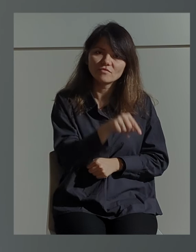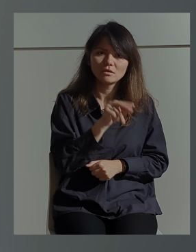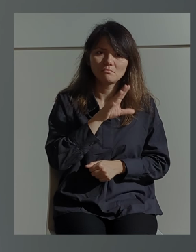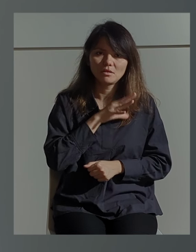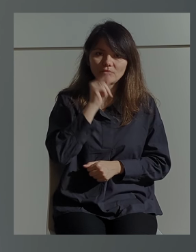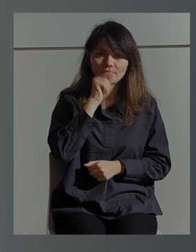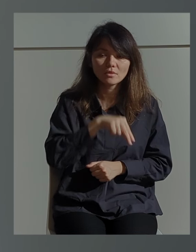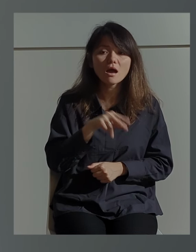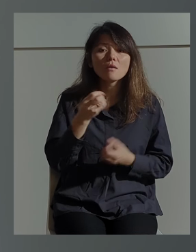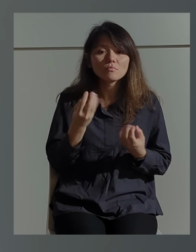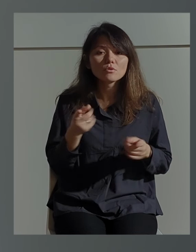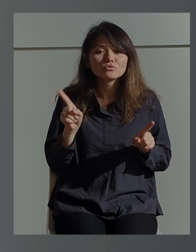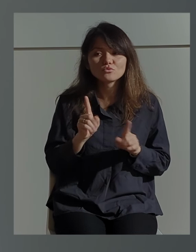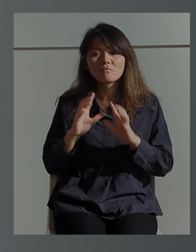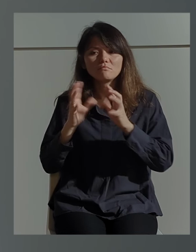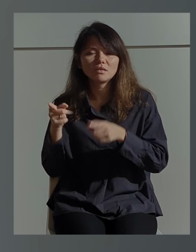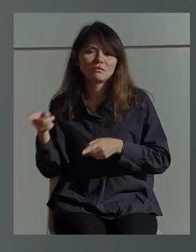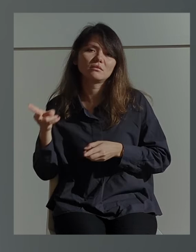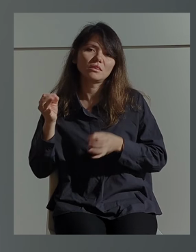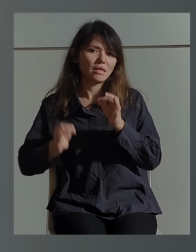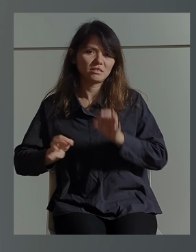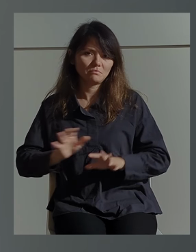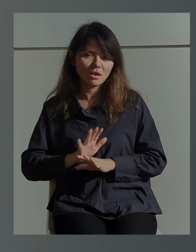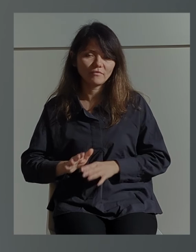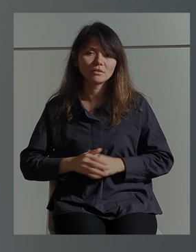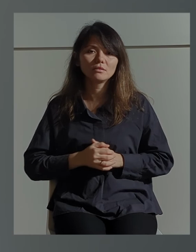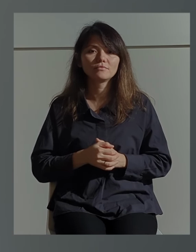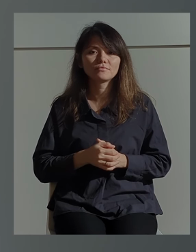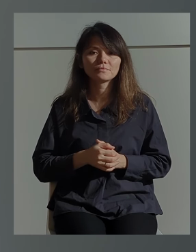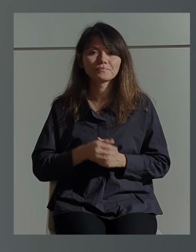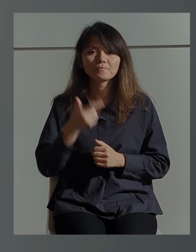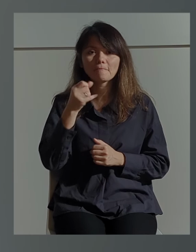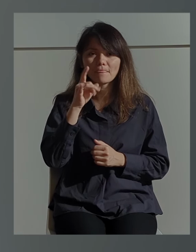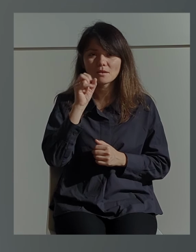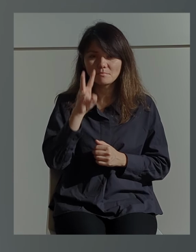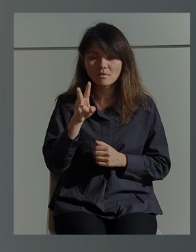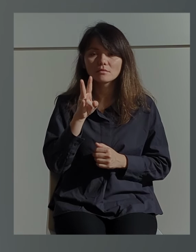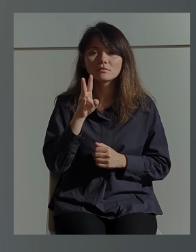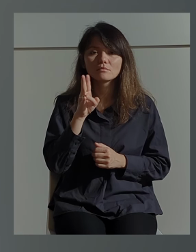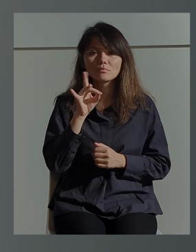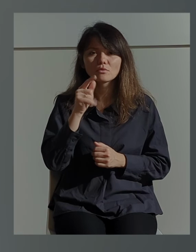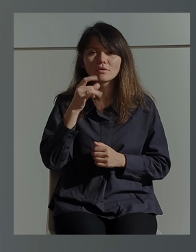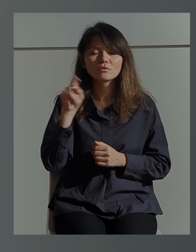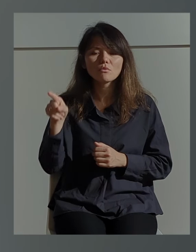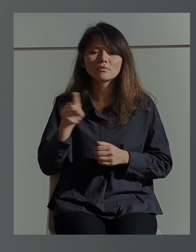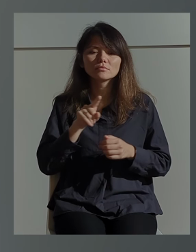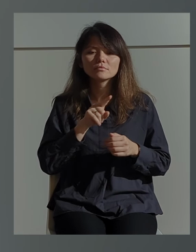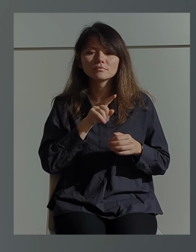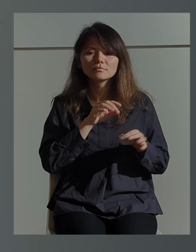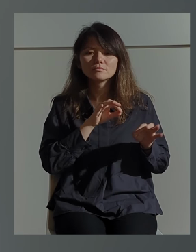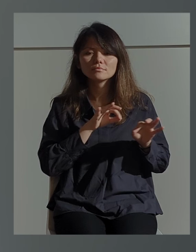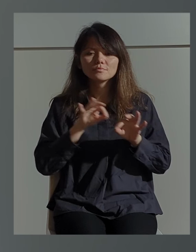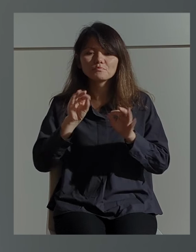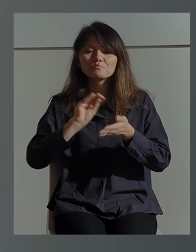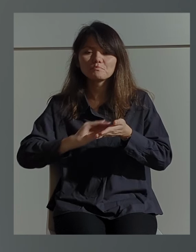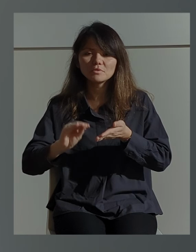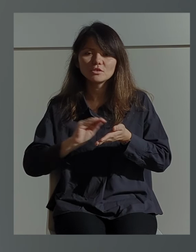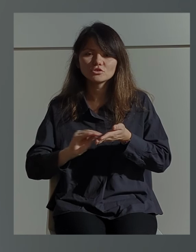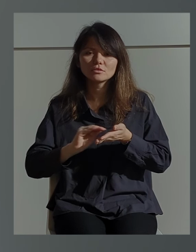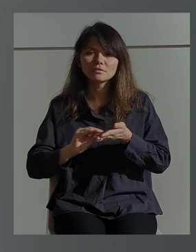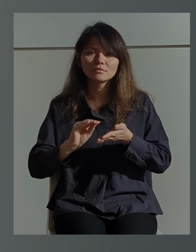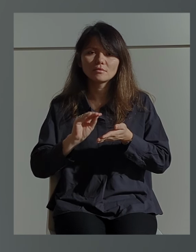мир несправедлив вот уже Герман коген на которого ссылается Вольтер беньямин пишет в одном